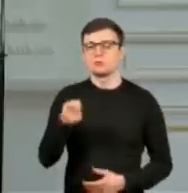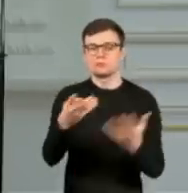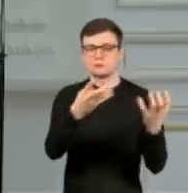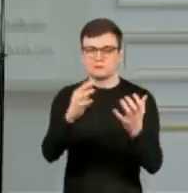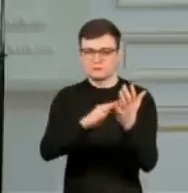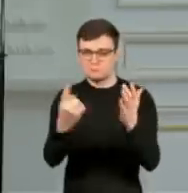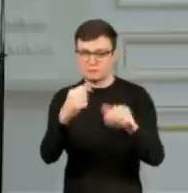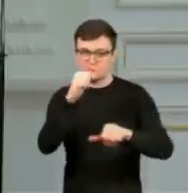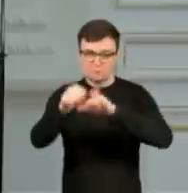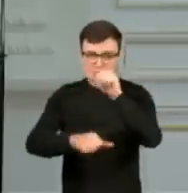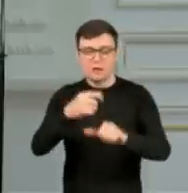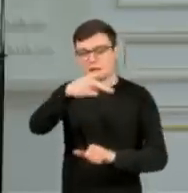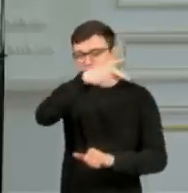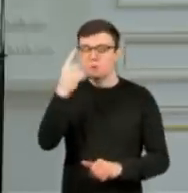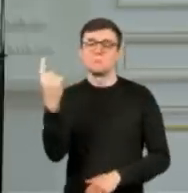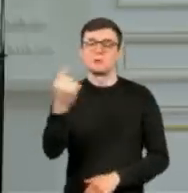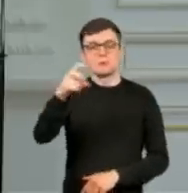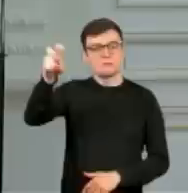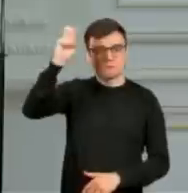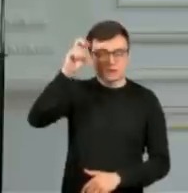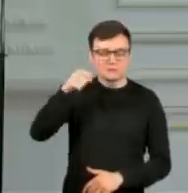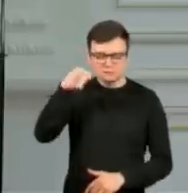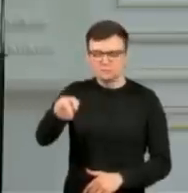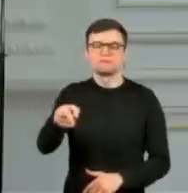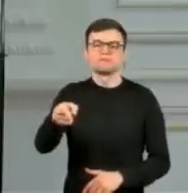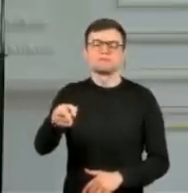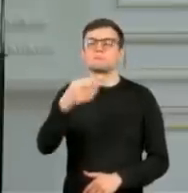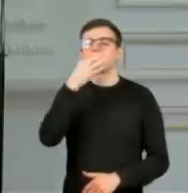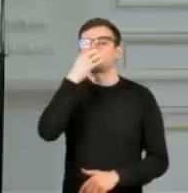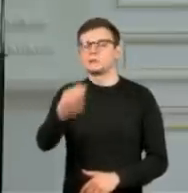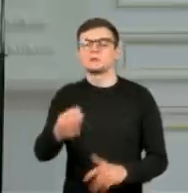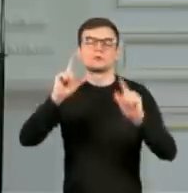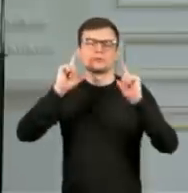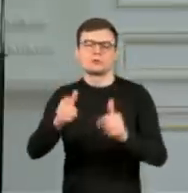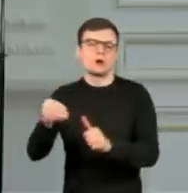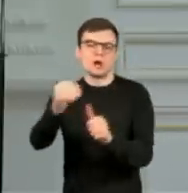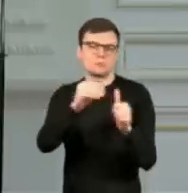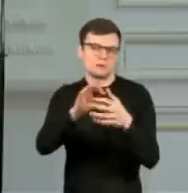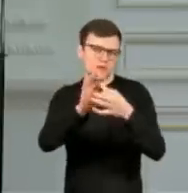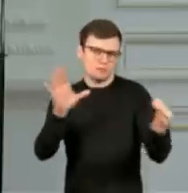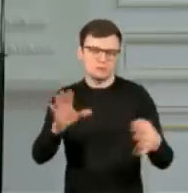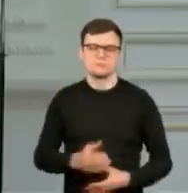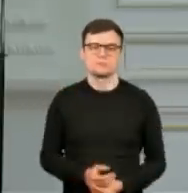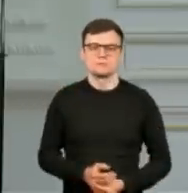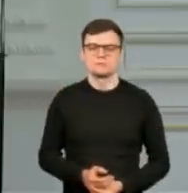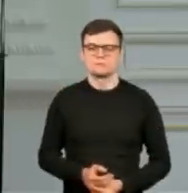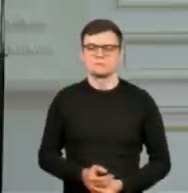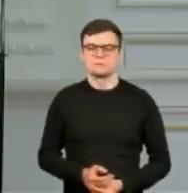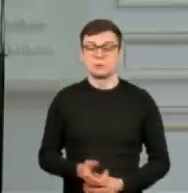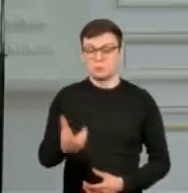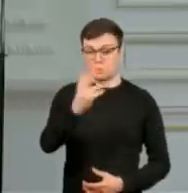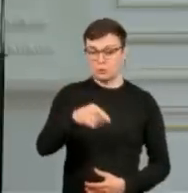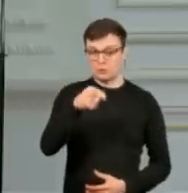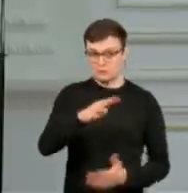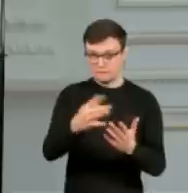1991 metais Lietuva buvo pirmoji valstybė pripažinusi Armėnijos nepriklausomybę. Nuo tada nuosekliai remiame Armėnijos